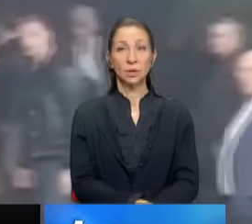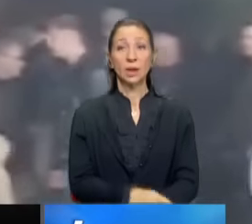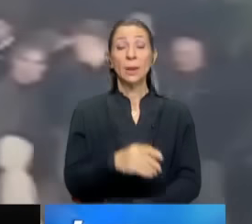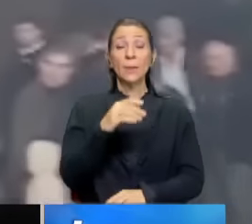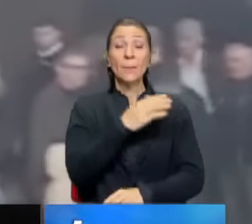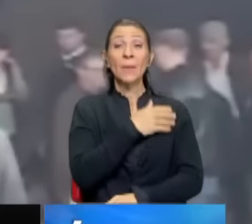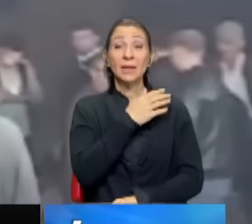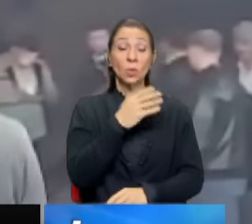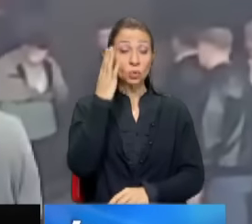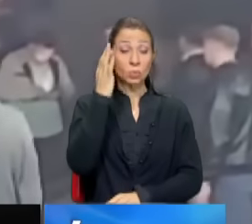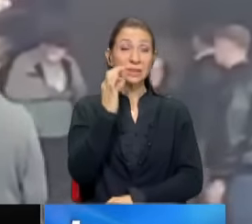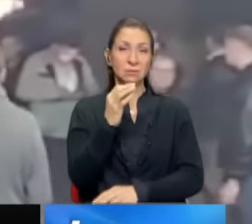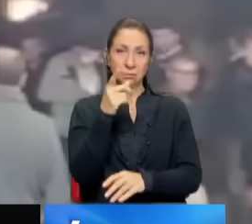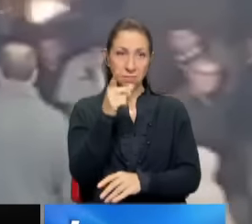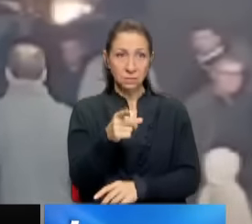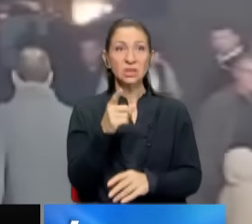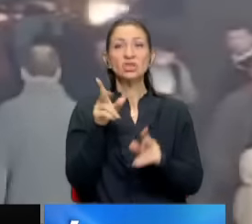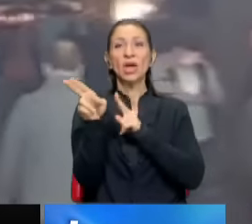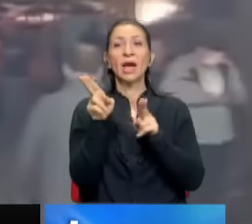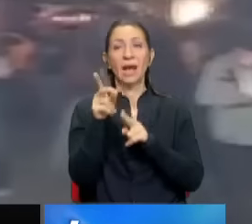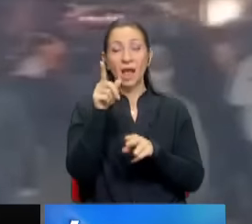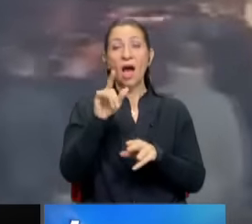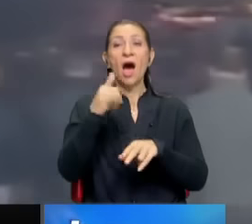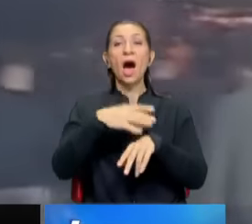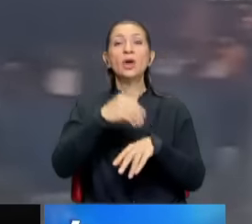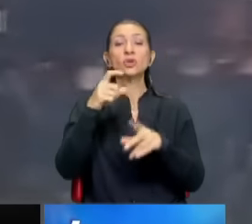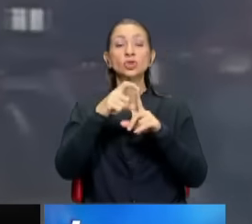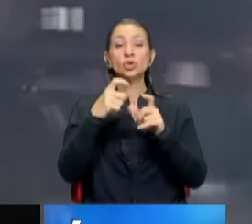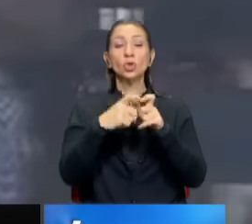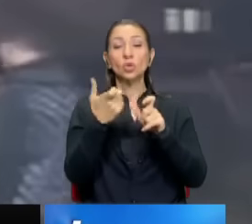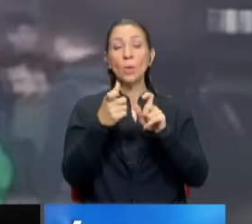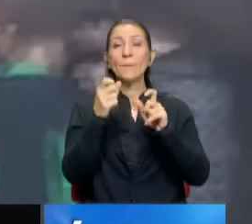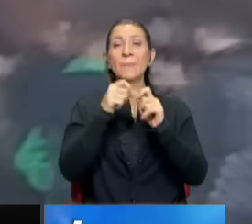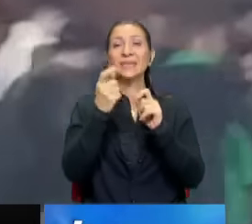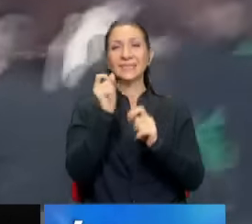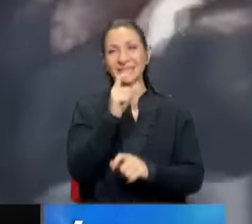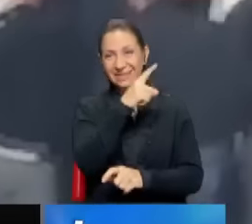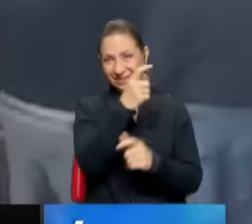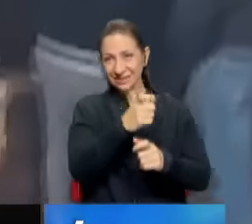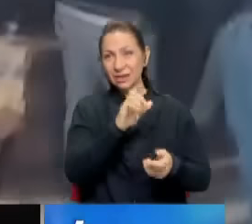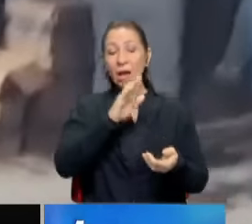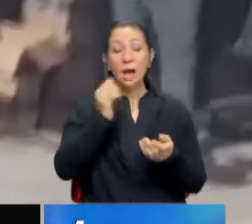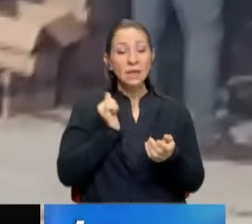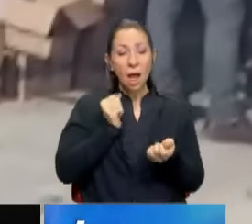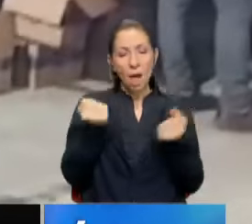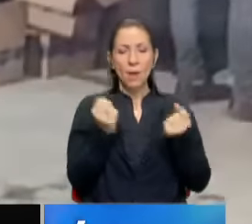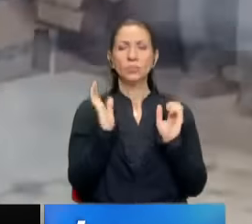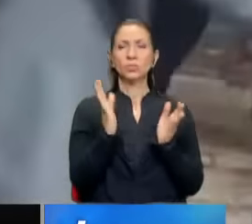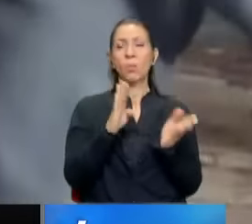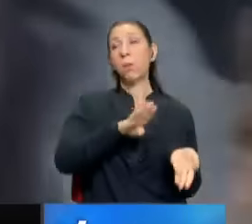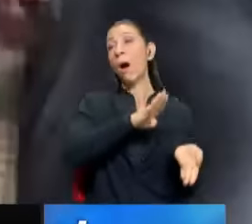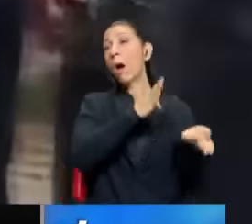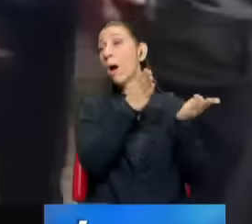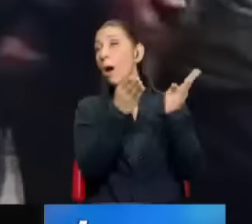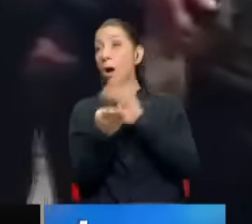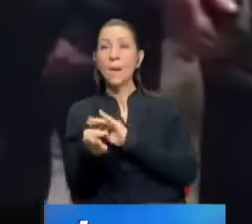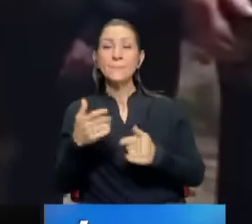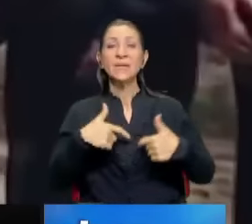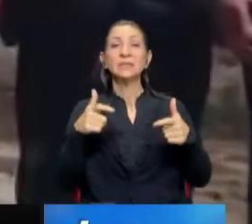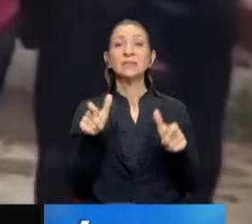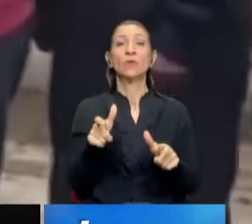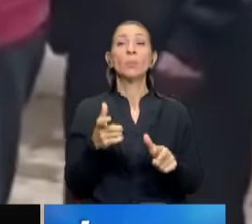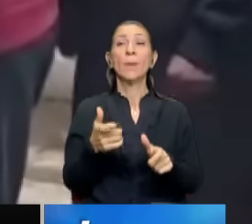Piyade uzman çavuş Burak Geniş Çanakkale'liydi. Ağrı'nın Doğu Beyazıt ilçesinde görevliydi. Devrilen askeri araçta şehit oldu. Acı haberi Milli